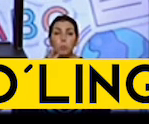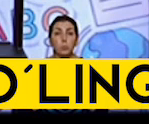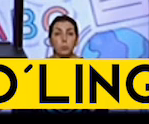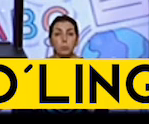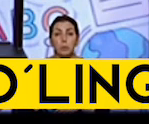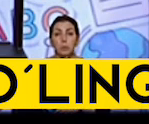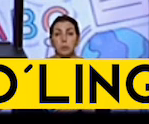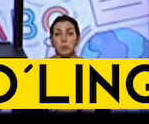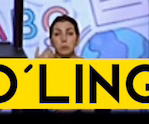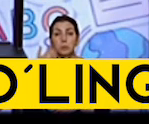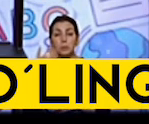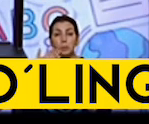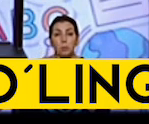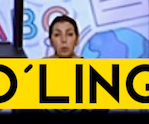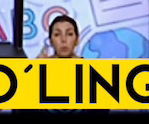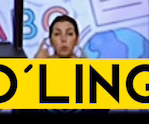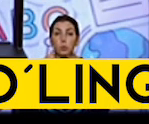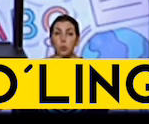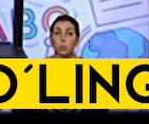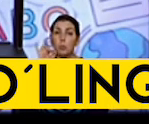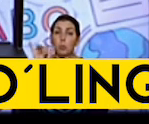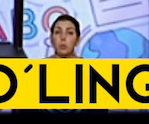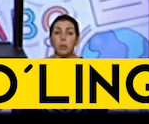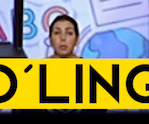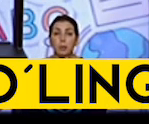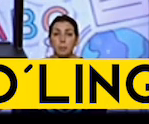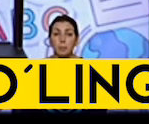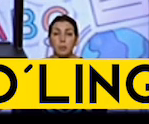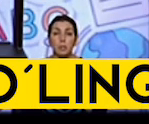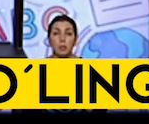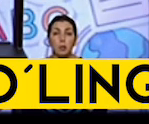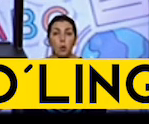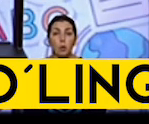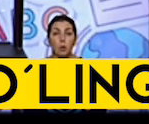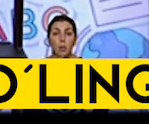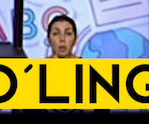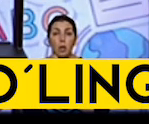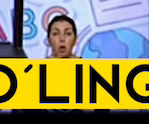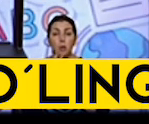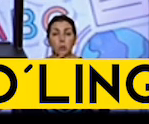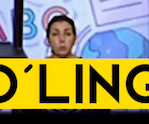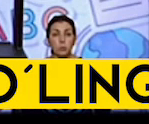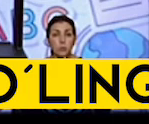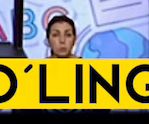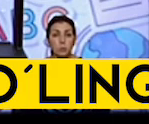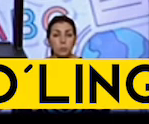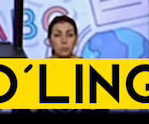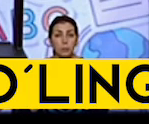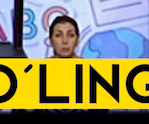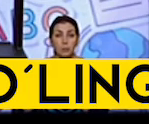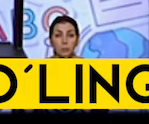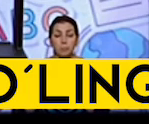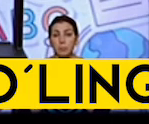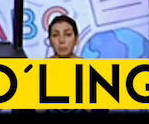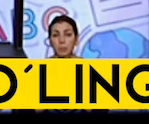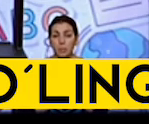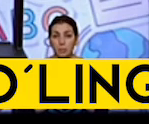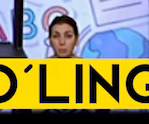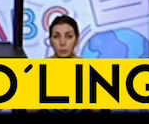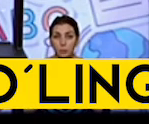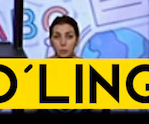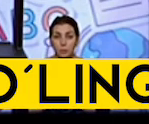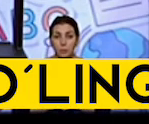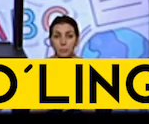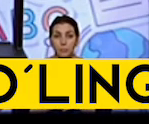qoldim, endi boshqalarning uyiga ham boraydi, deb dehqondan ruxsat so'ragandi. Yodingizdami? Barakalla